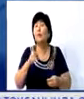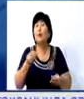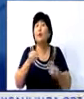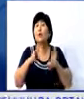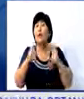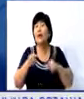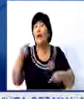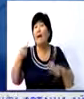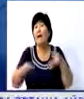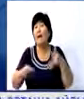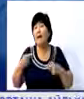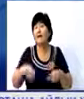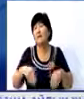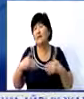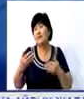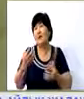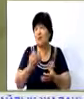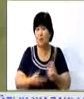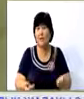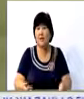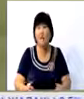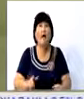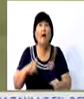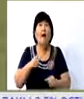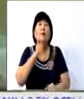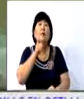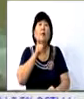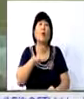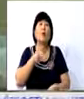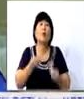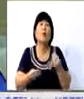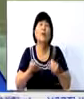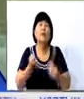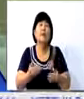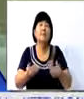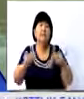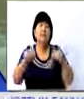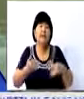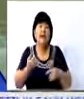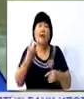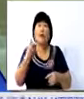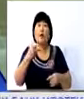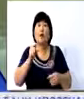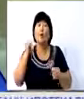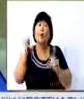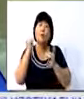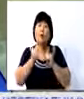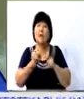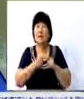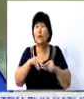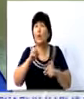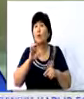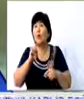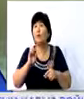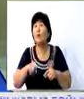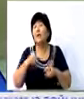нәтижесімен қарсыластарына жол берді. Алдымен Қостанайда өткен ойынға сәл шегініс жасасақ, екі гол басымдылығымен ұсып тұрған тобылдықтар